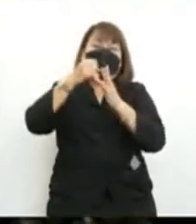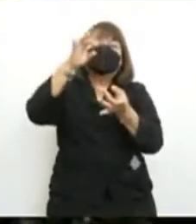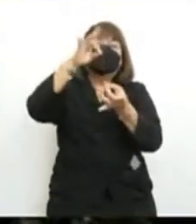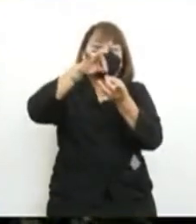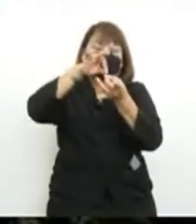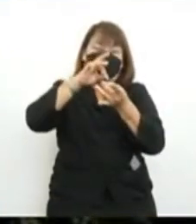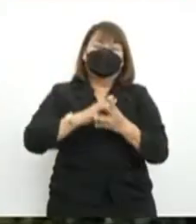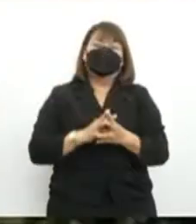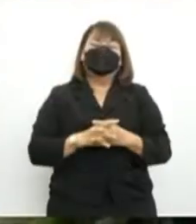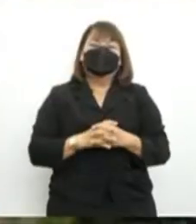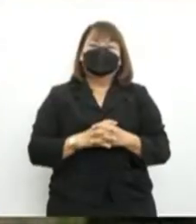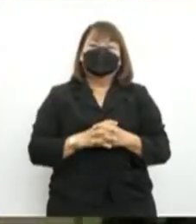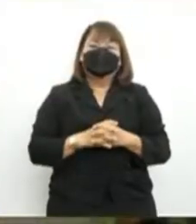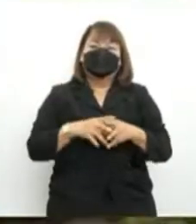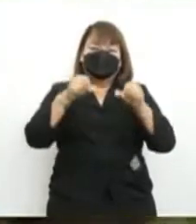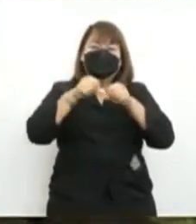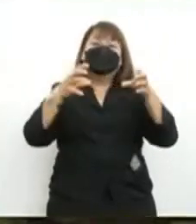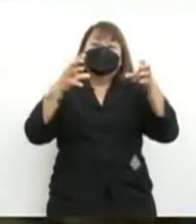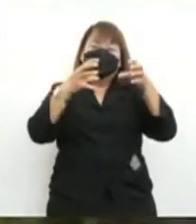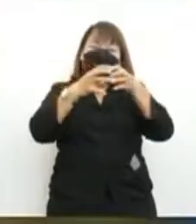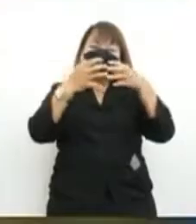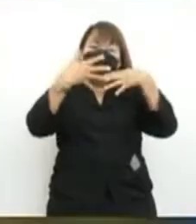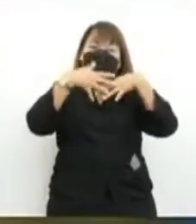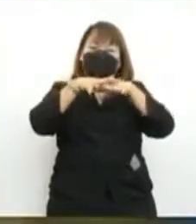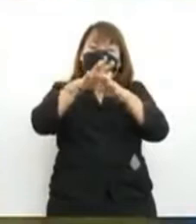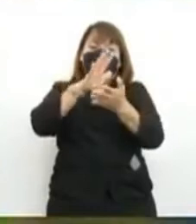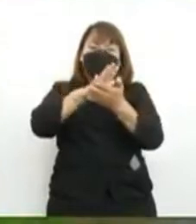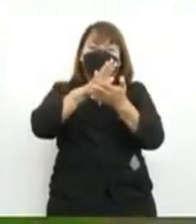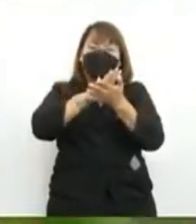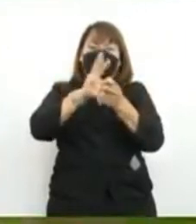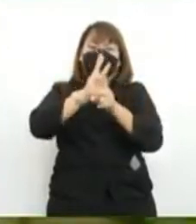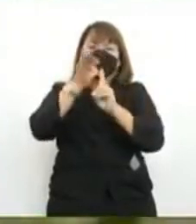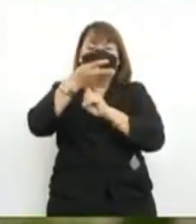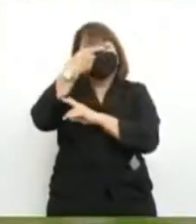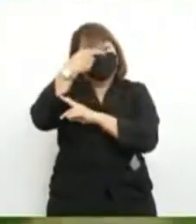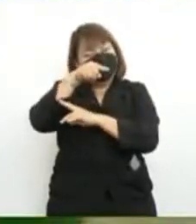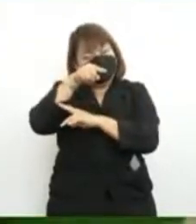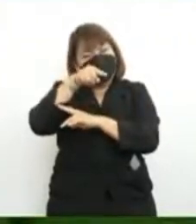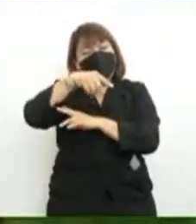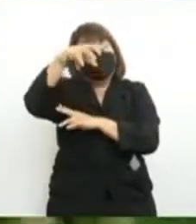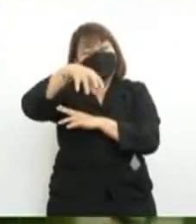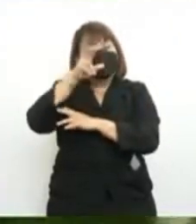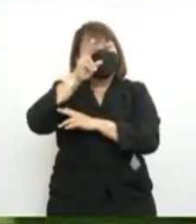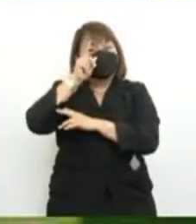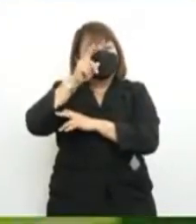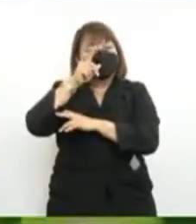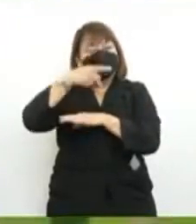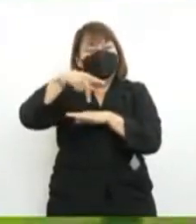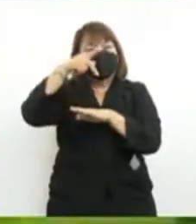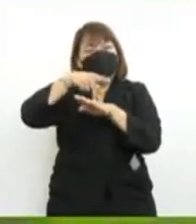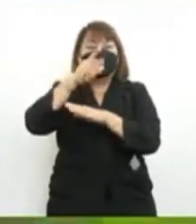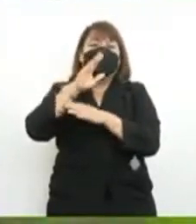ทัยอยู่กลุ่มเครือข่ายโรงเรียนมรดกไทยสำนักงานเขตพื้นที่การศึกษ